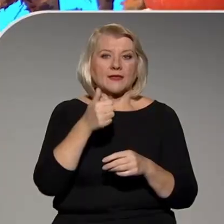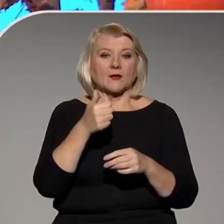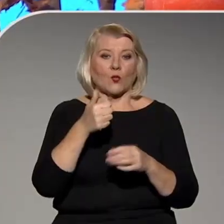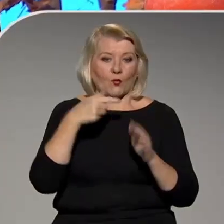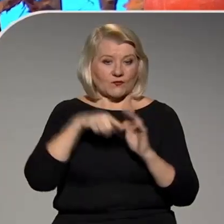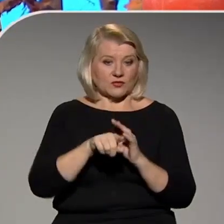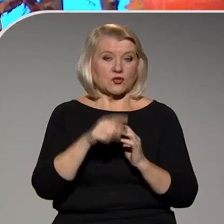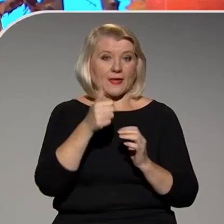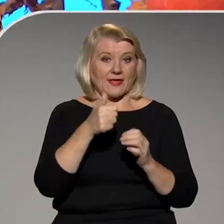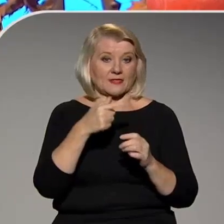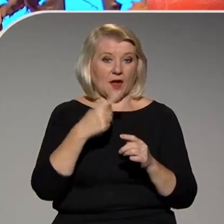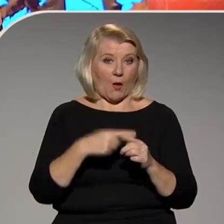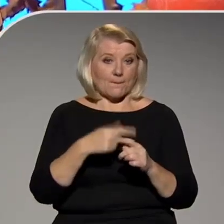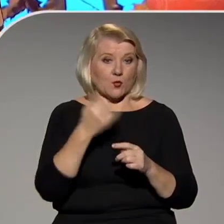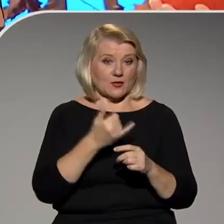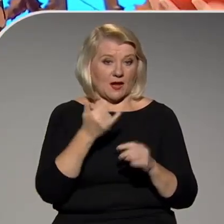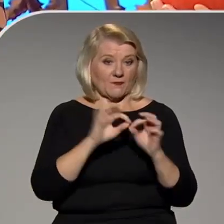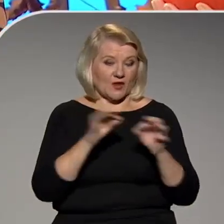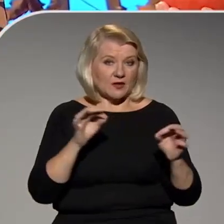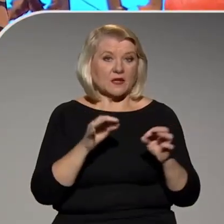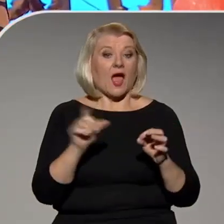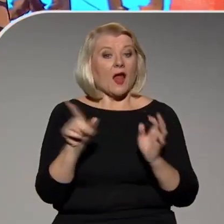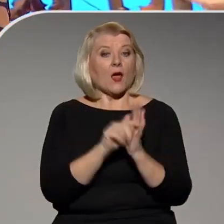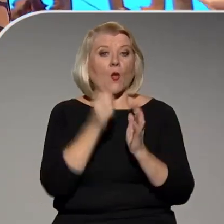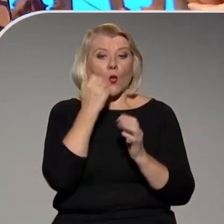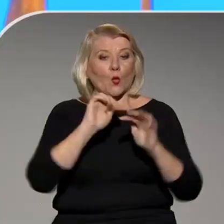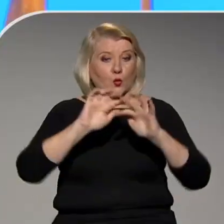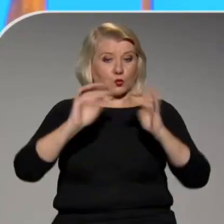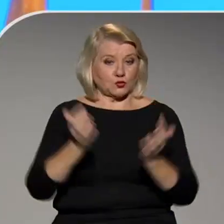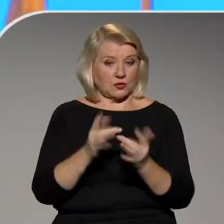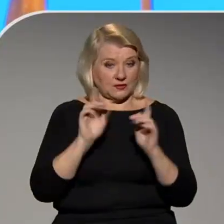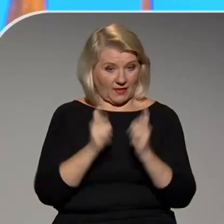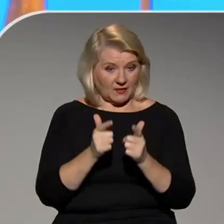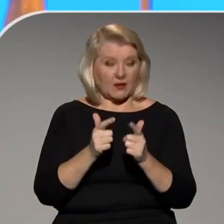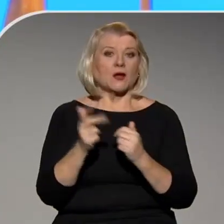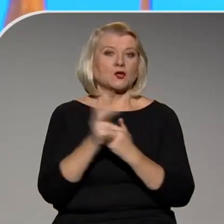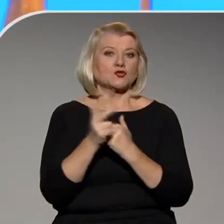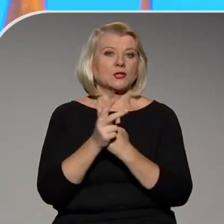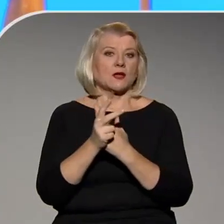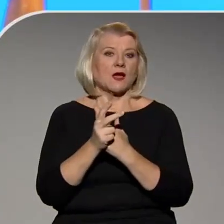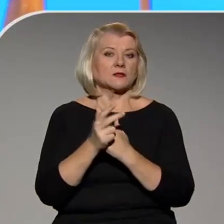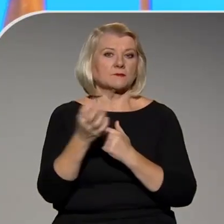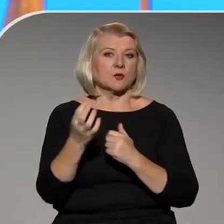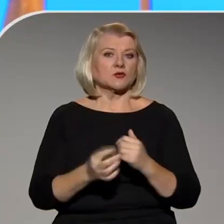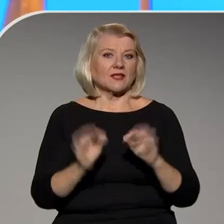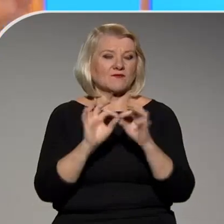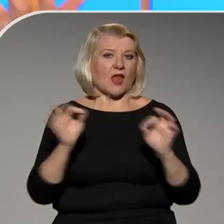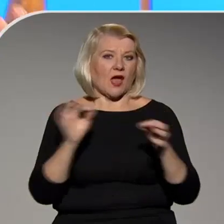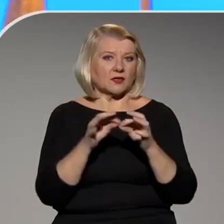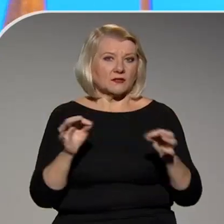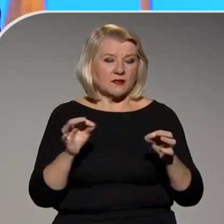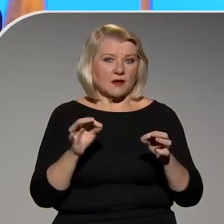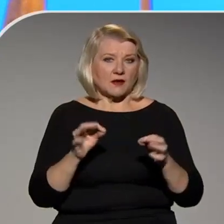ze slupkou 13 gramů vlákniny. Takže obrovský rozdíl a proto se hodí dýně do všech